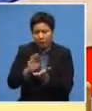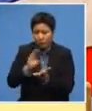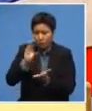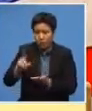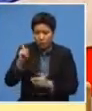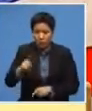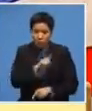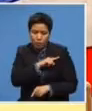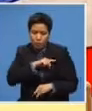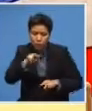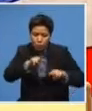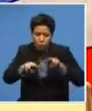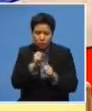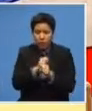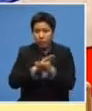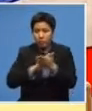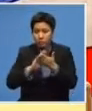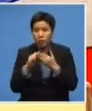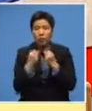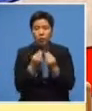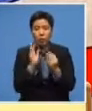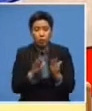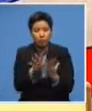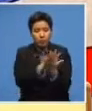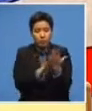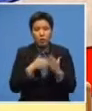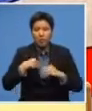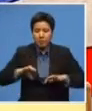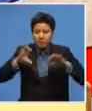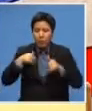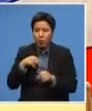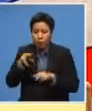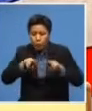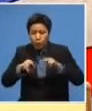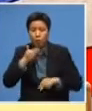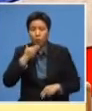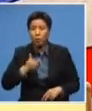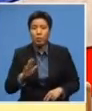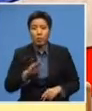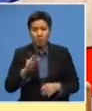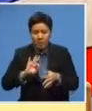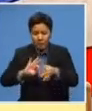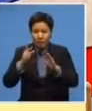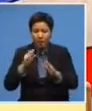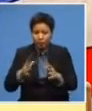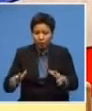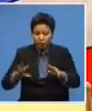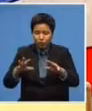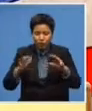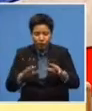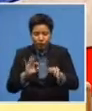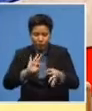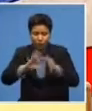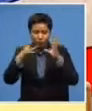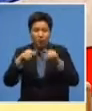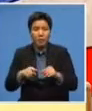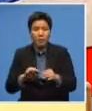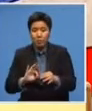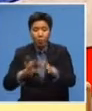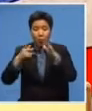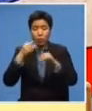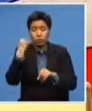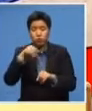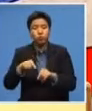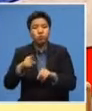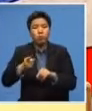านต้องรับผิดชอบต่อความเสียหายที่เกิดขึ้นกับประชาชนโดยรวมด้วยนะครับอย่าให้รัฐต้องดูแลทุกเรื่องเลยนะการจุดไฟเผาขยะบ่อขยะติดไฟอะไรเ